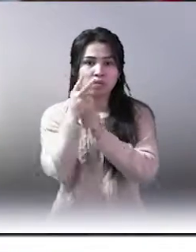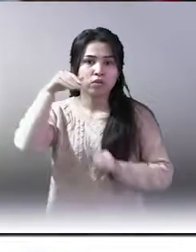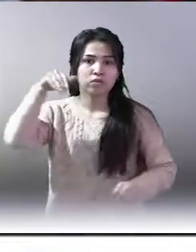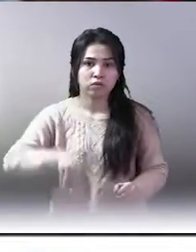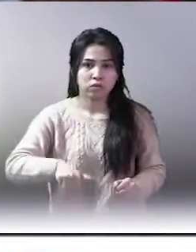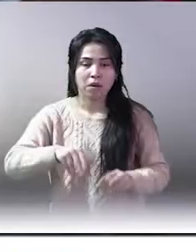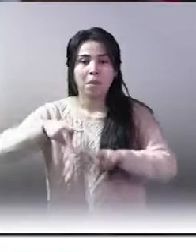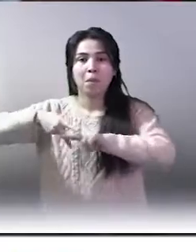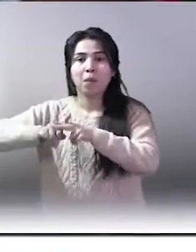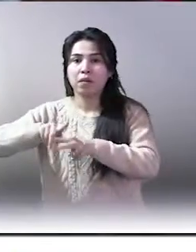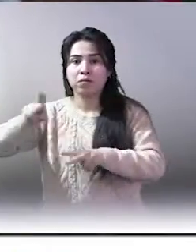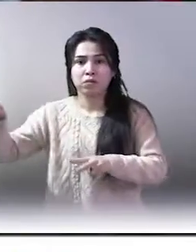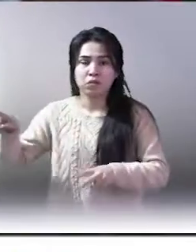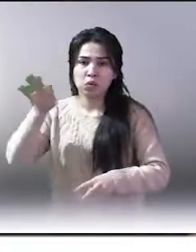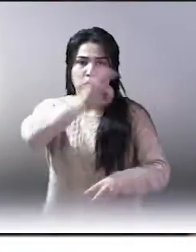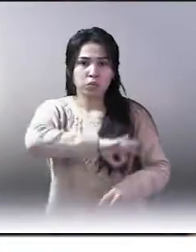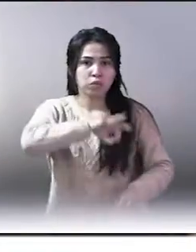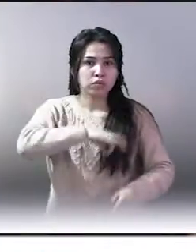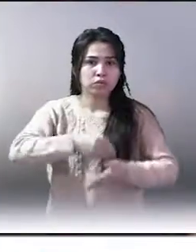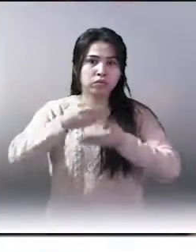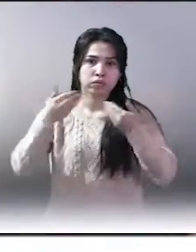гектаров, и то половина из них не освоены.